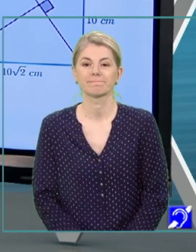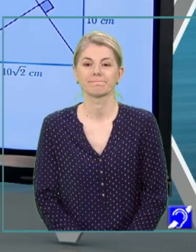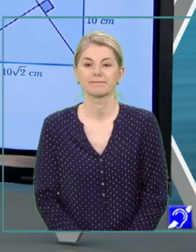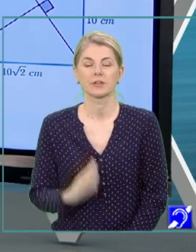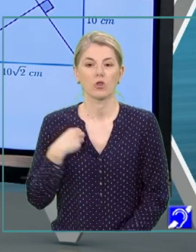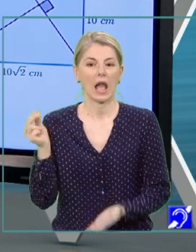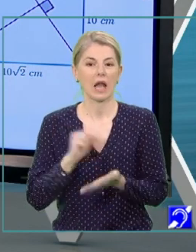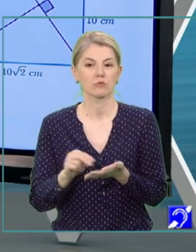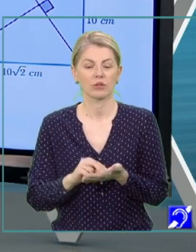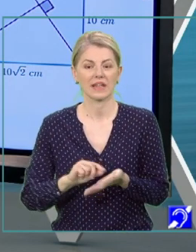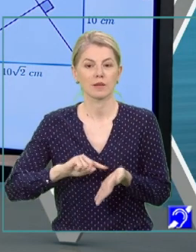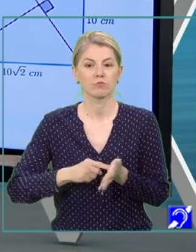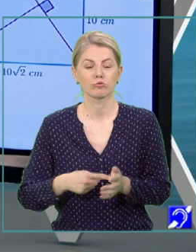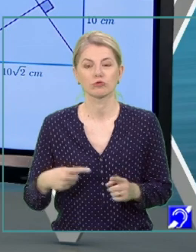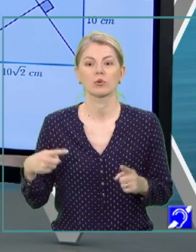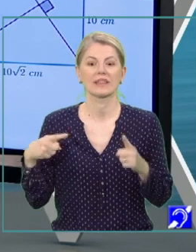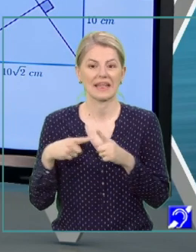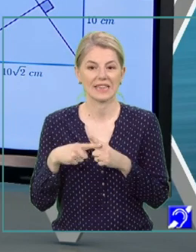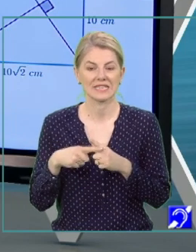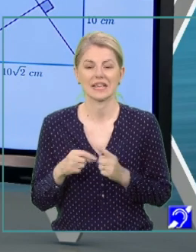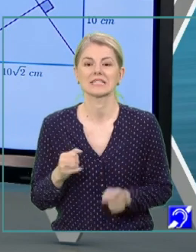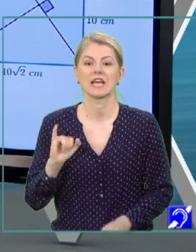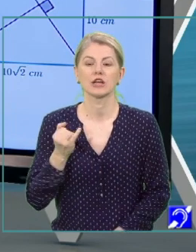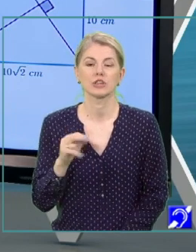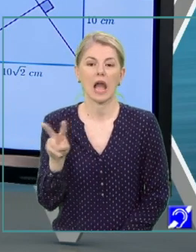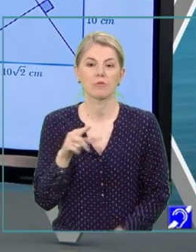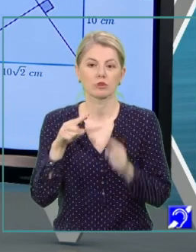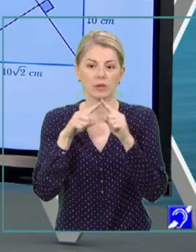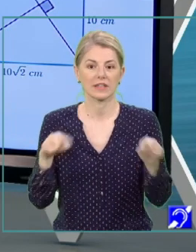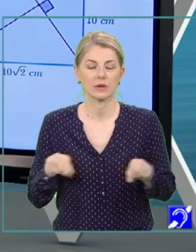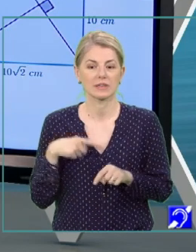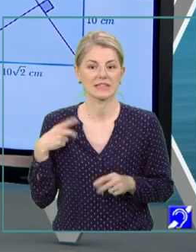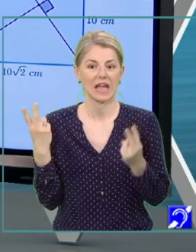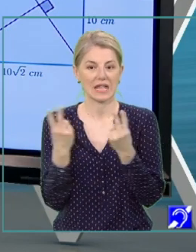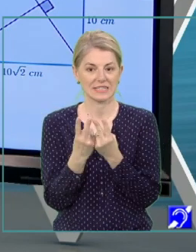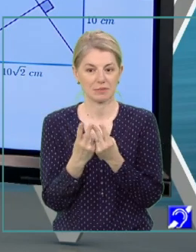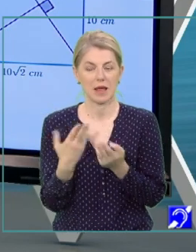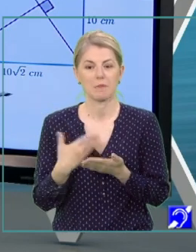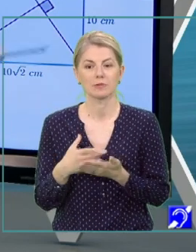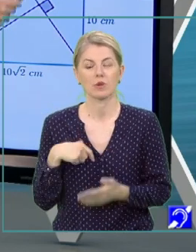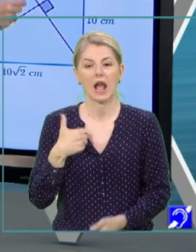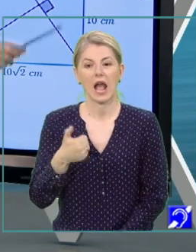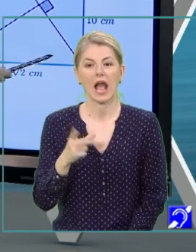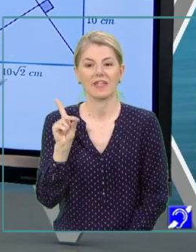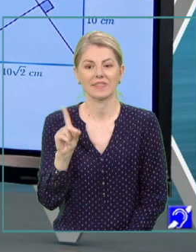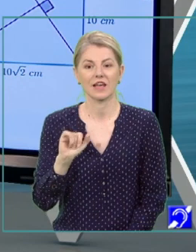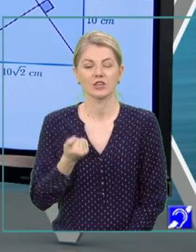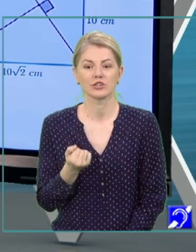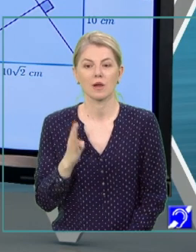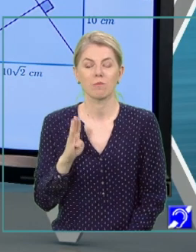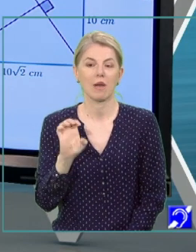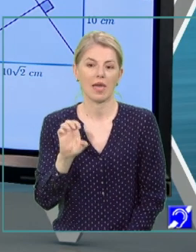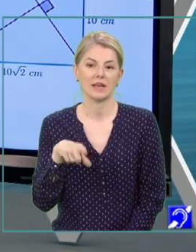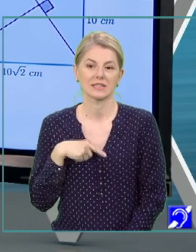am notat acest punct de intersecție. Cele două triunghiuri sunt asemenea pentru că AD și cu